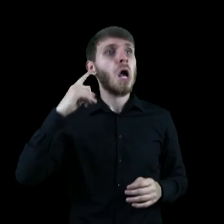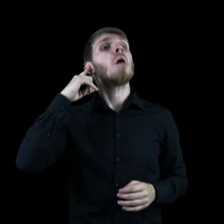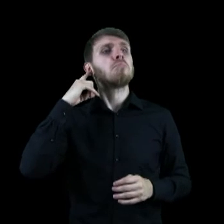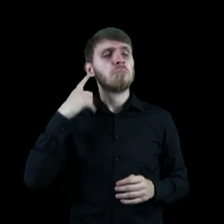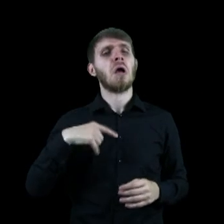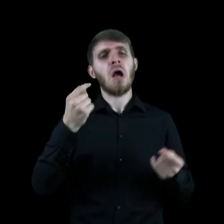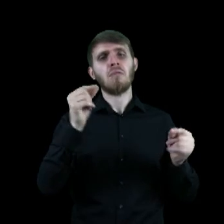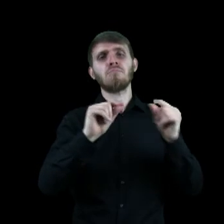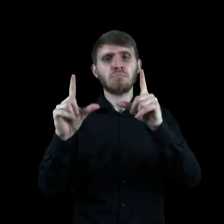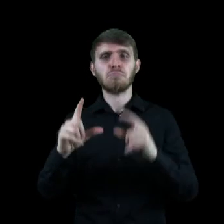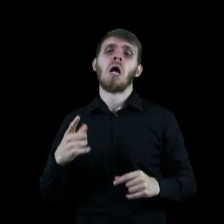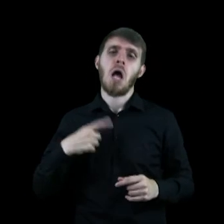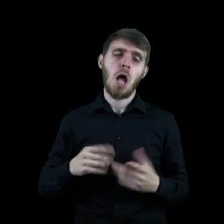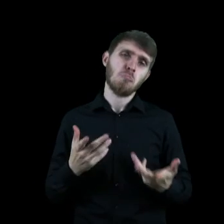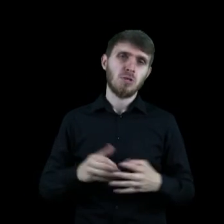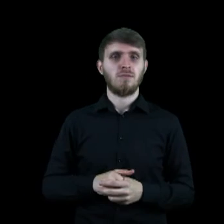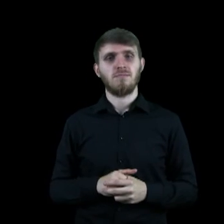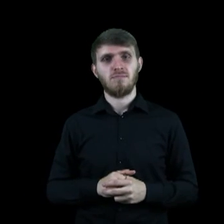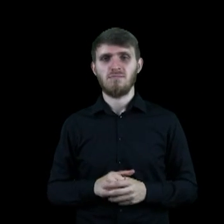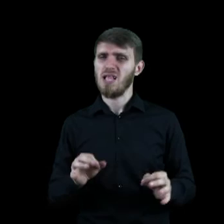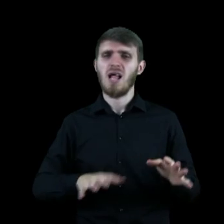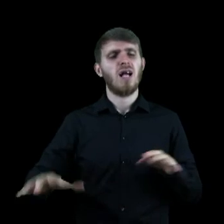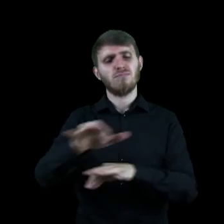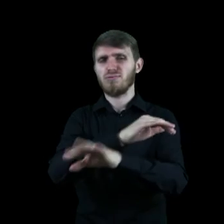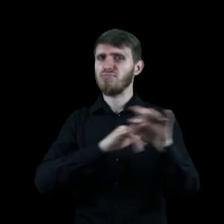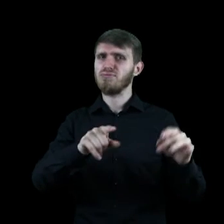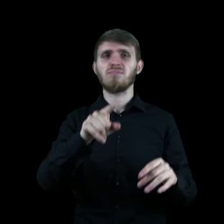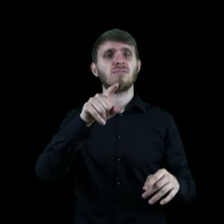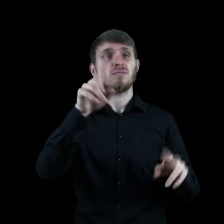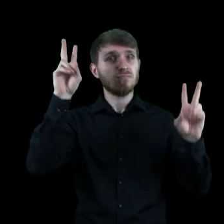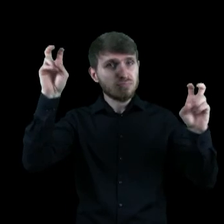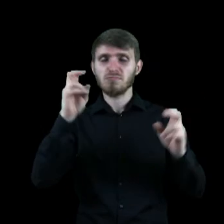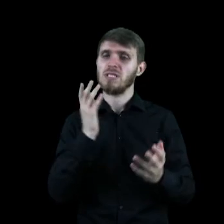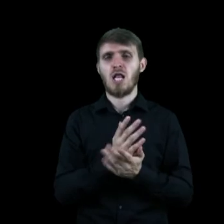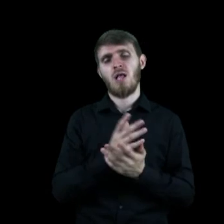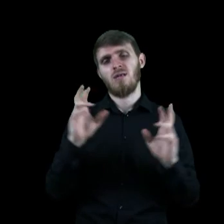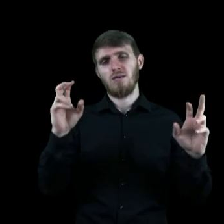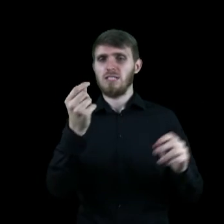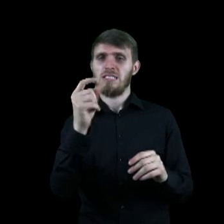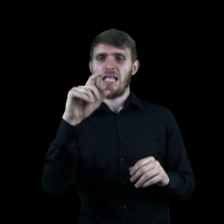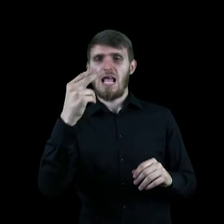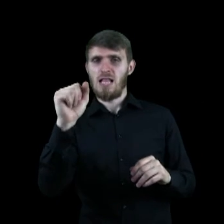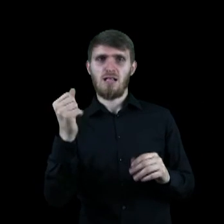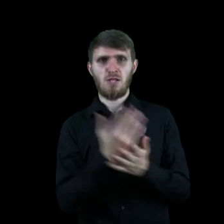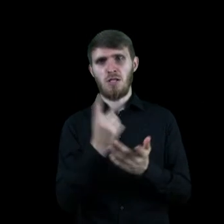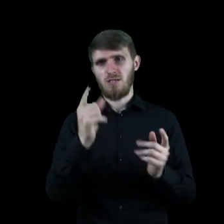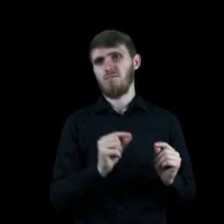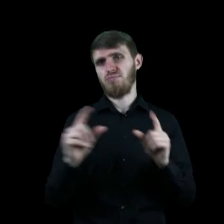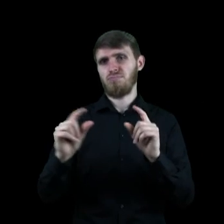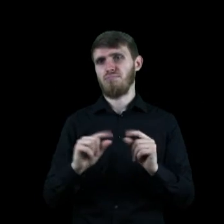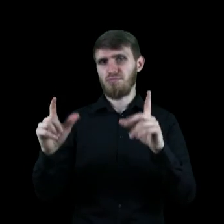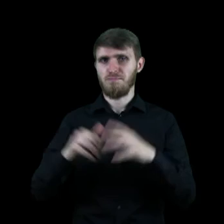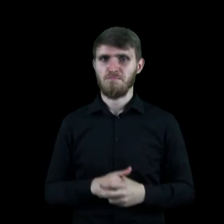Na ogół ludzie mówią po prostu o inflacji. Słysząc to słowo, zwłaszcza obecnie, wiecie, że chodzi o inflację cenową.